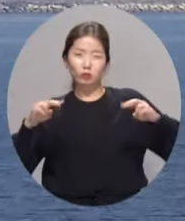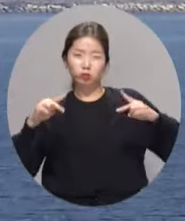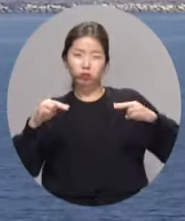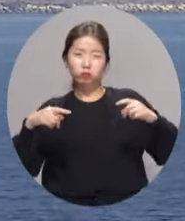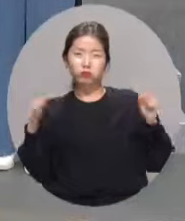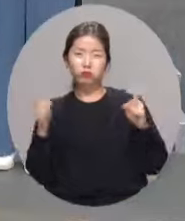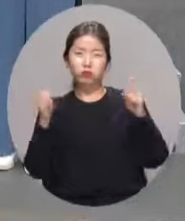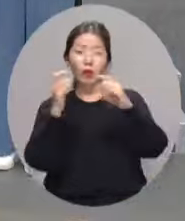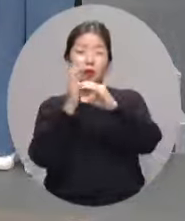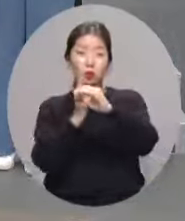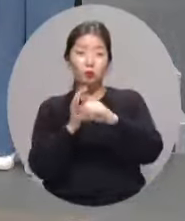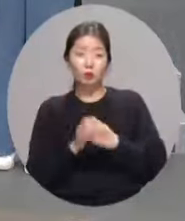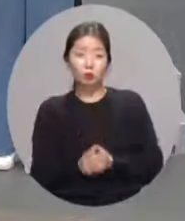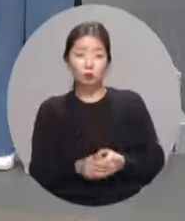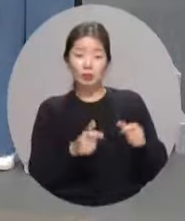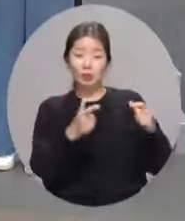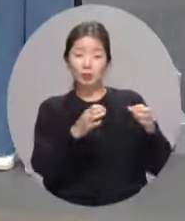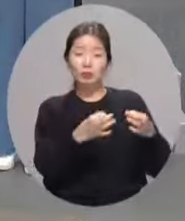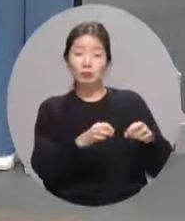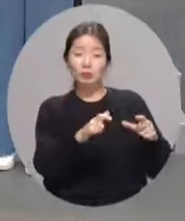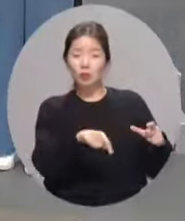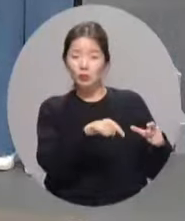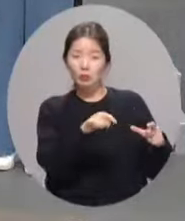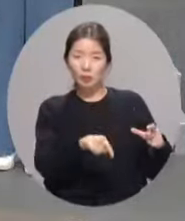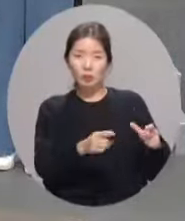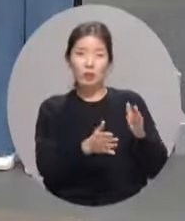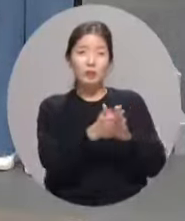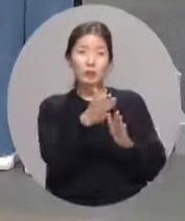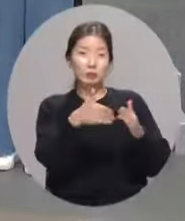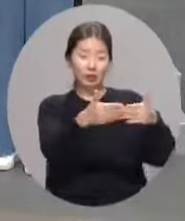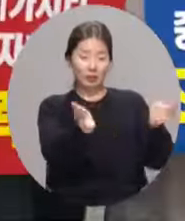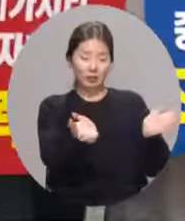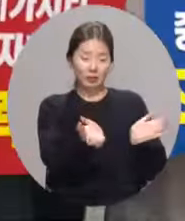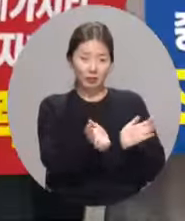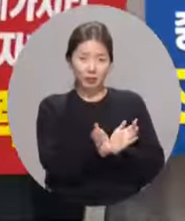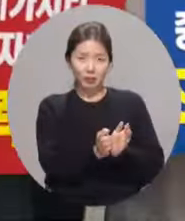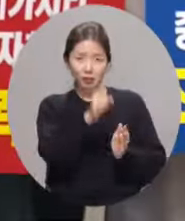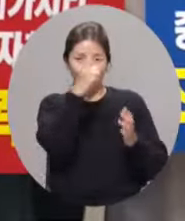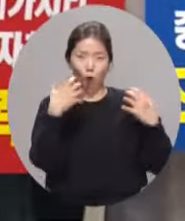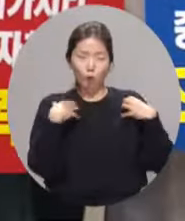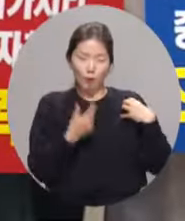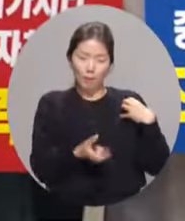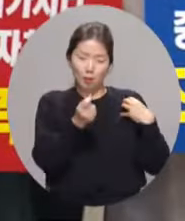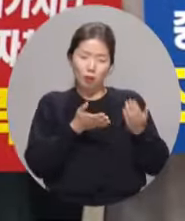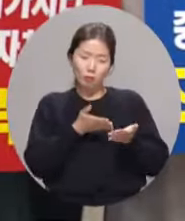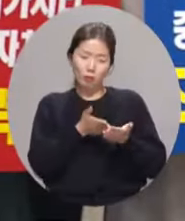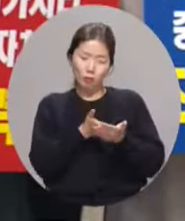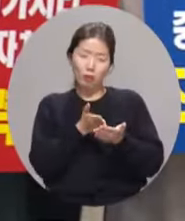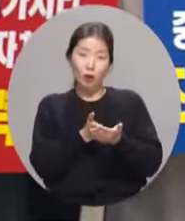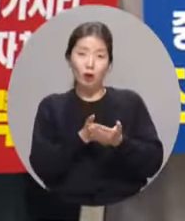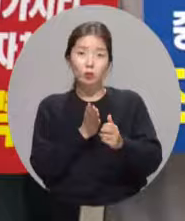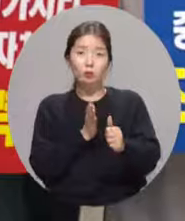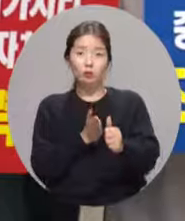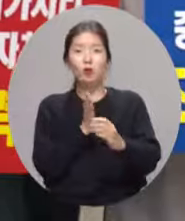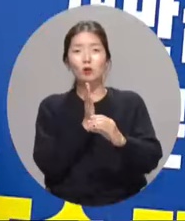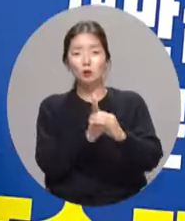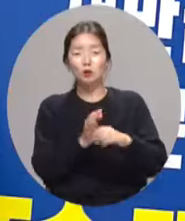분위기입니다. 김제시는 관변 성격이 짙은 시민단체를 통해 정부의 조속한 결정을 촉구하고